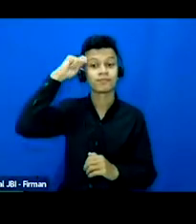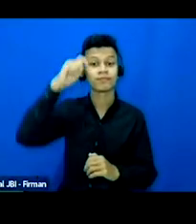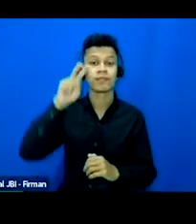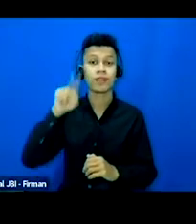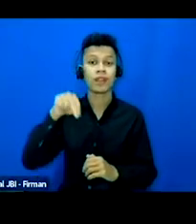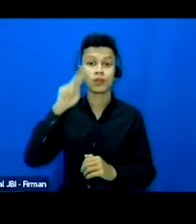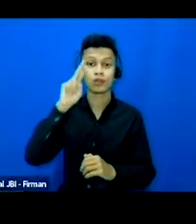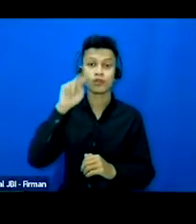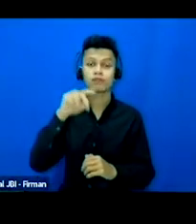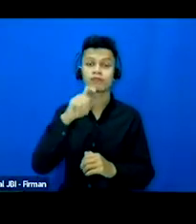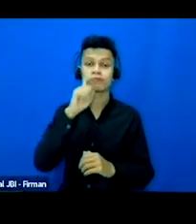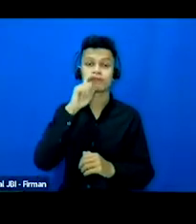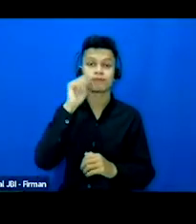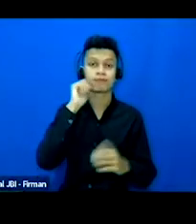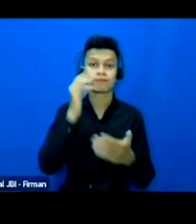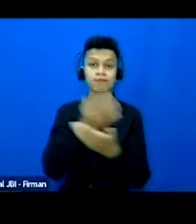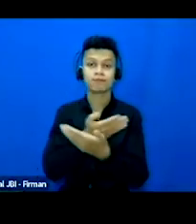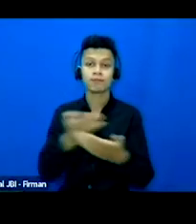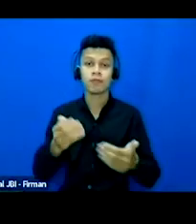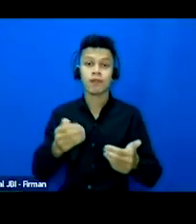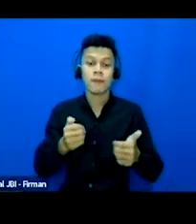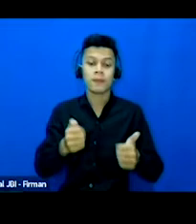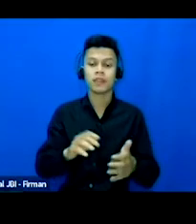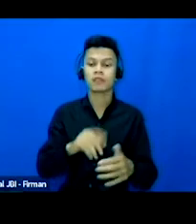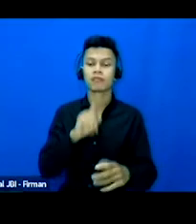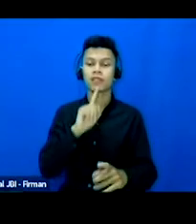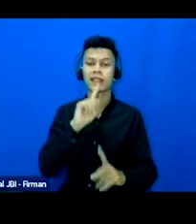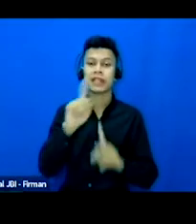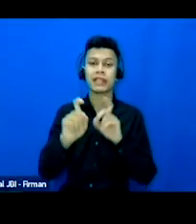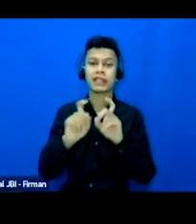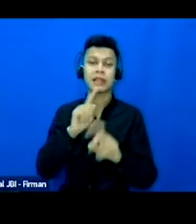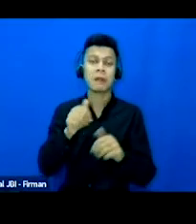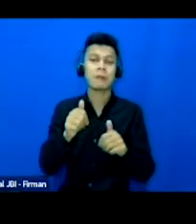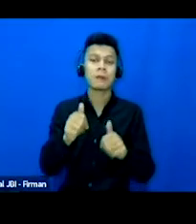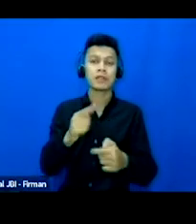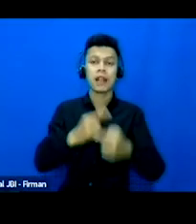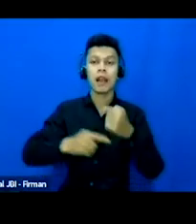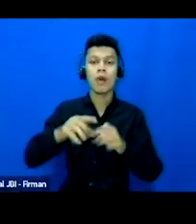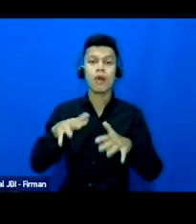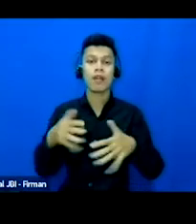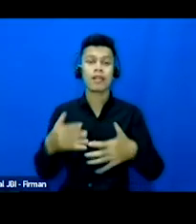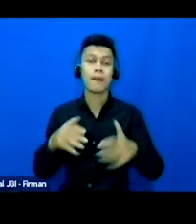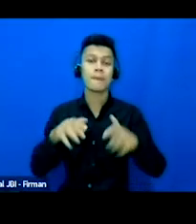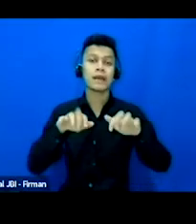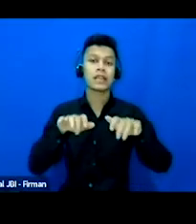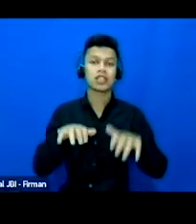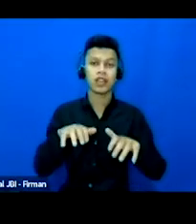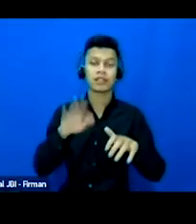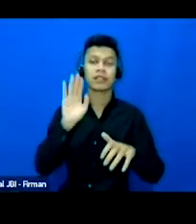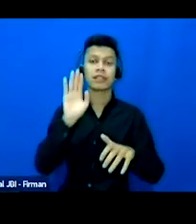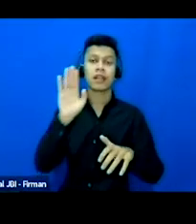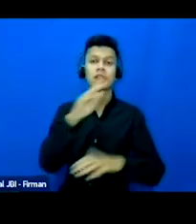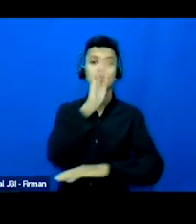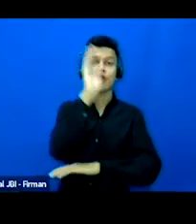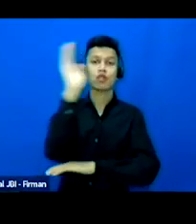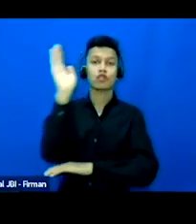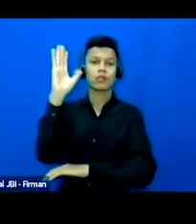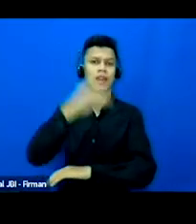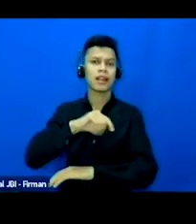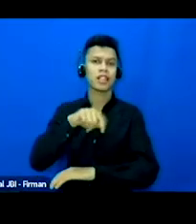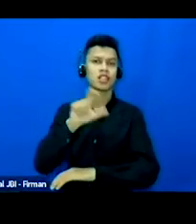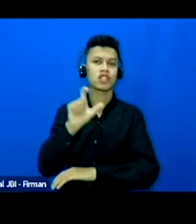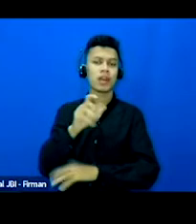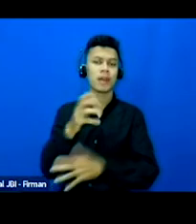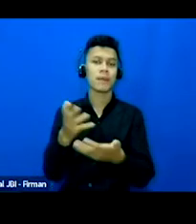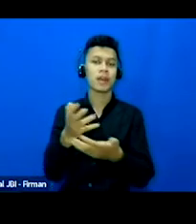hadirin untuk bisa langsung menuliskan pertanyaan di kolom set terkait materi yang akan disampaikan nanti oleh para narasumber pada hari ini dengan format pertanyaan dan